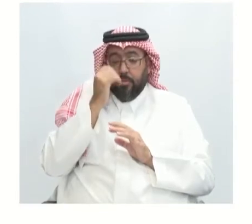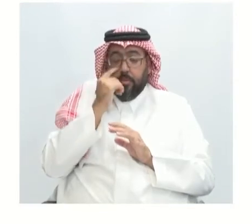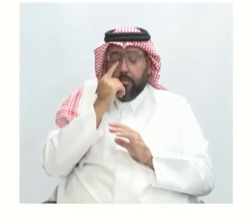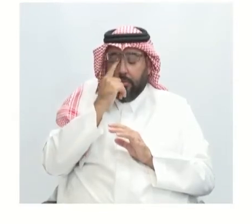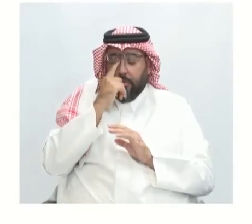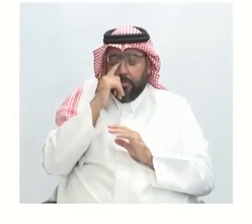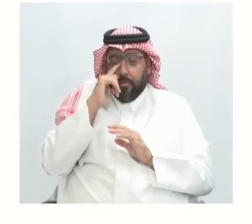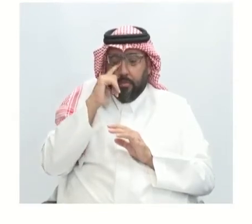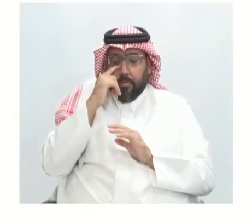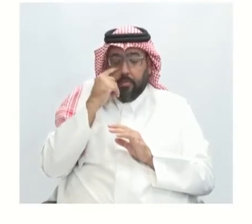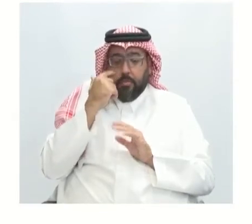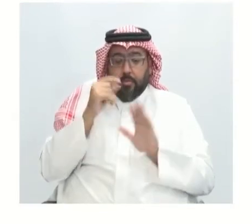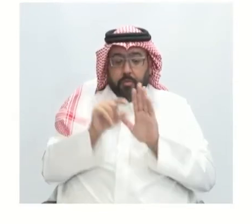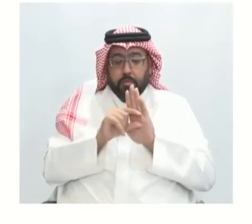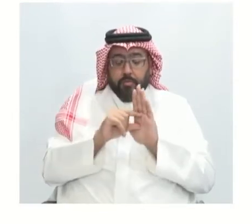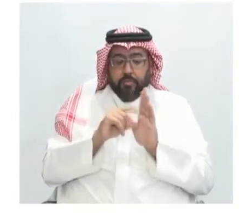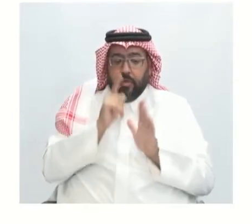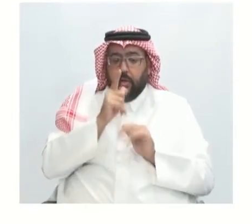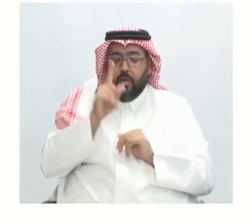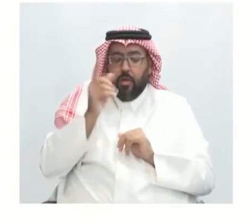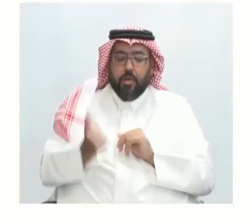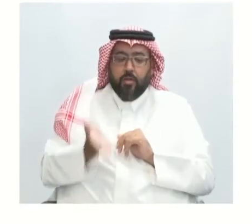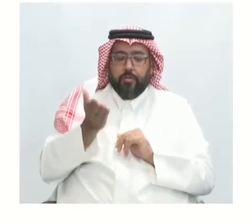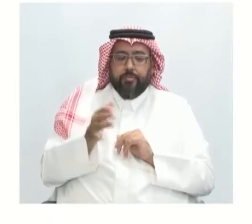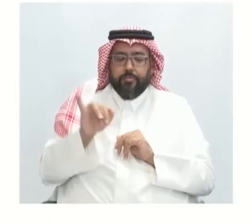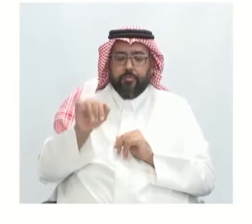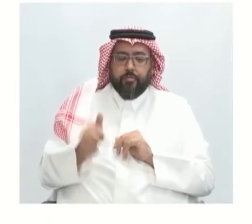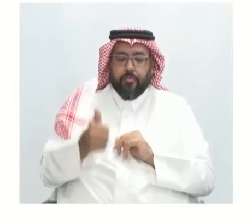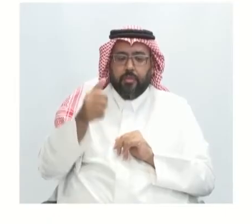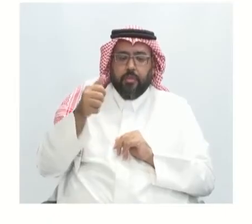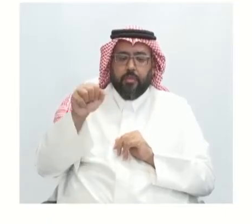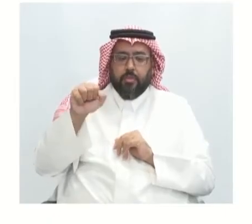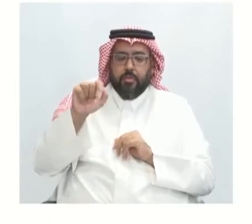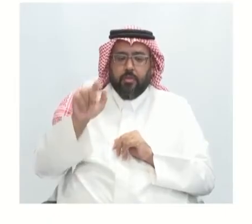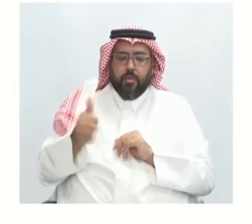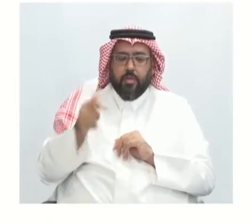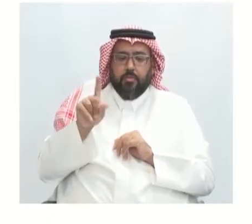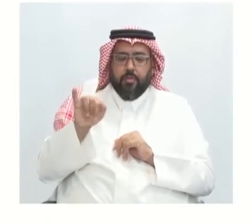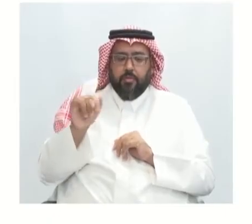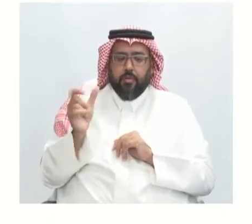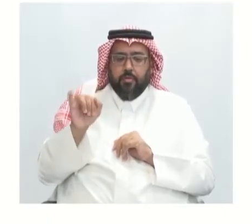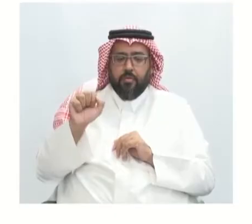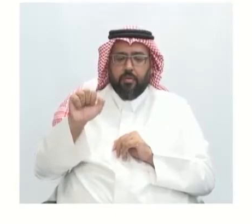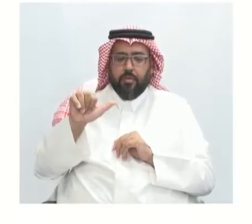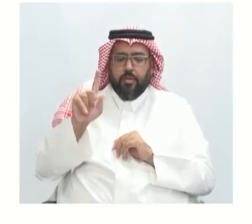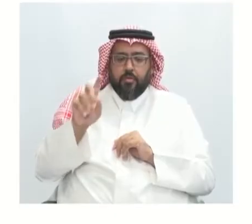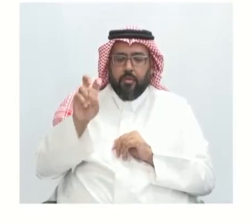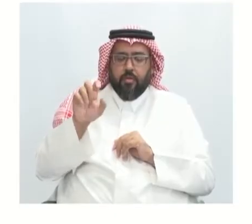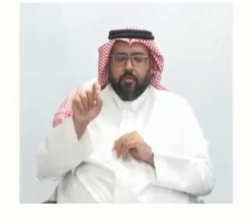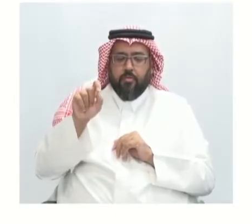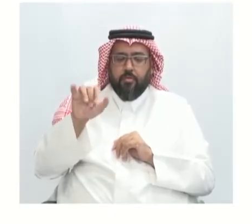الدليل يا ابنائي قال الله تعالى ما اصاب من مصيبه